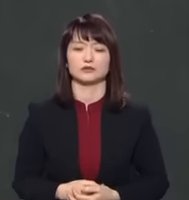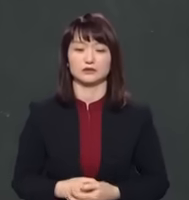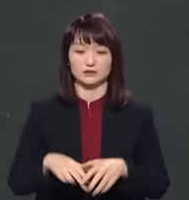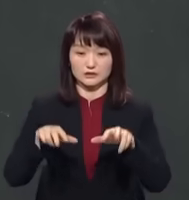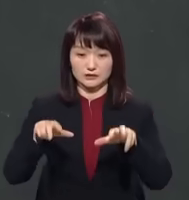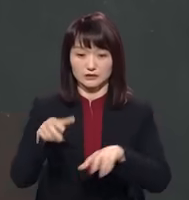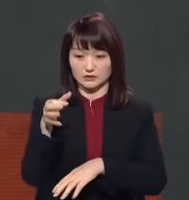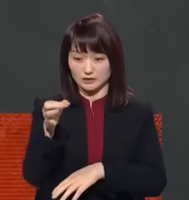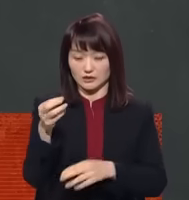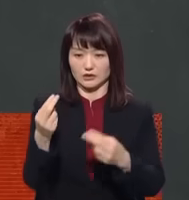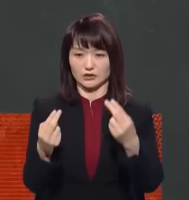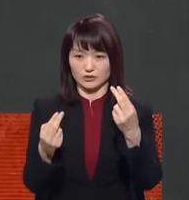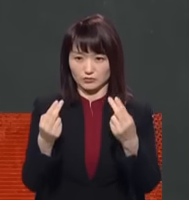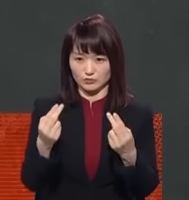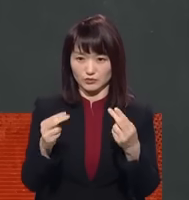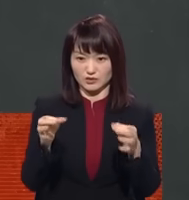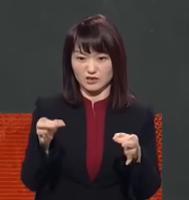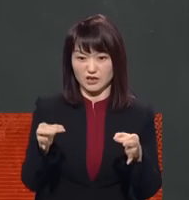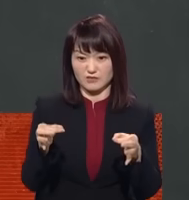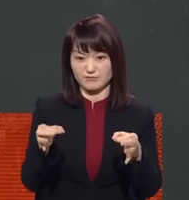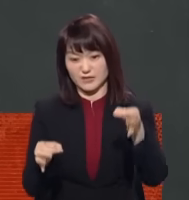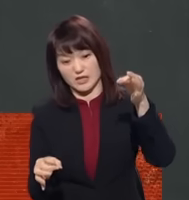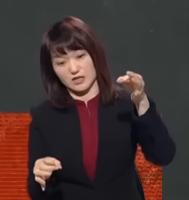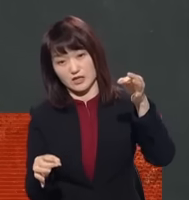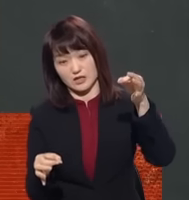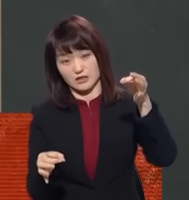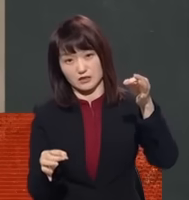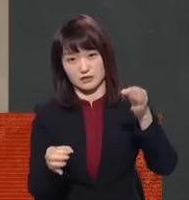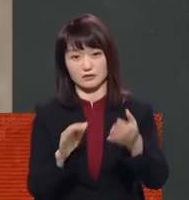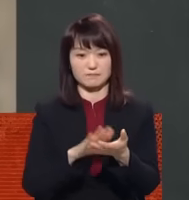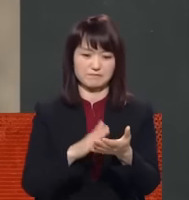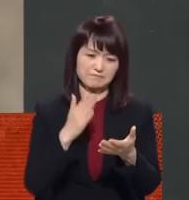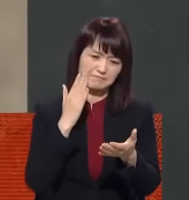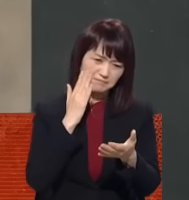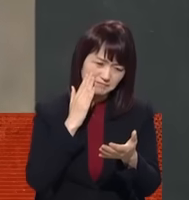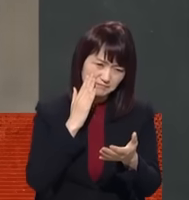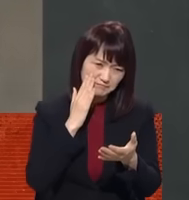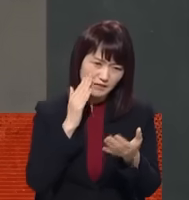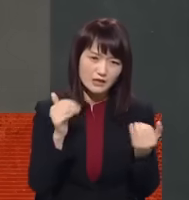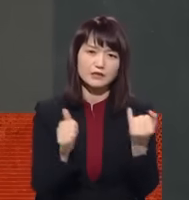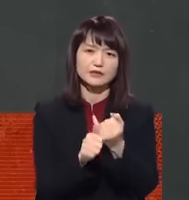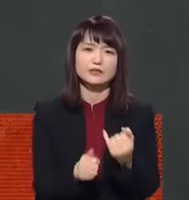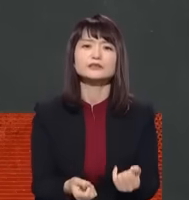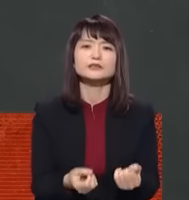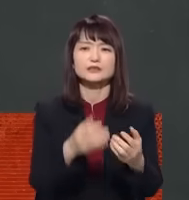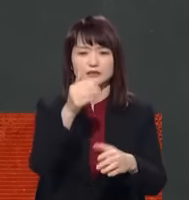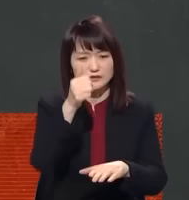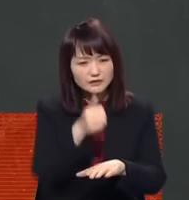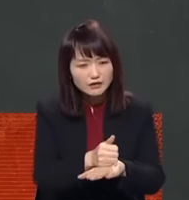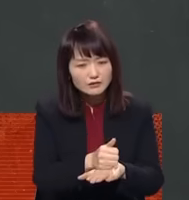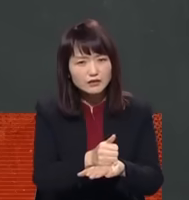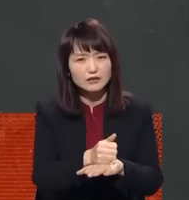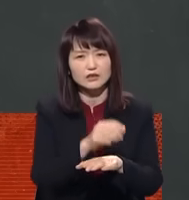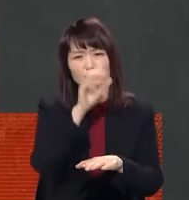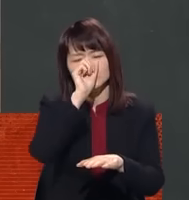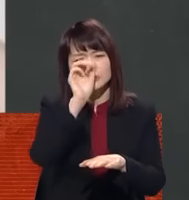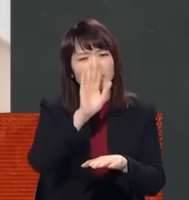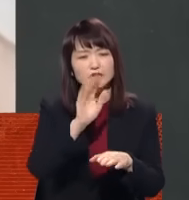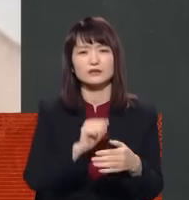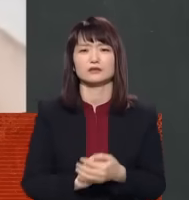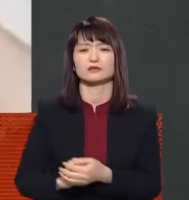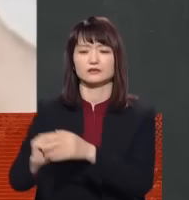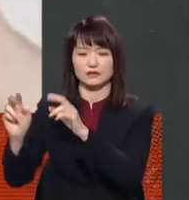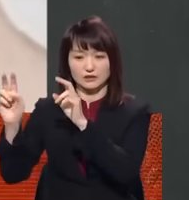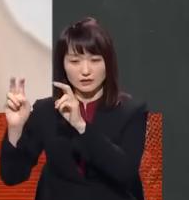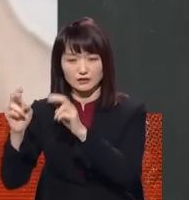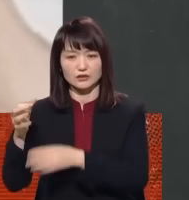값을 프리미엄을 붙여가면서 이 결혼식을 했는데 이런 결과가 나왔으니까 근데 거기에 대해서 업체에서는